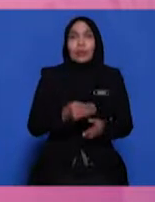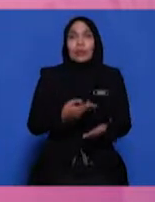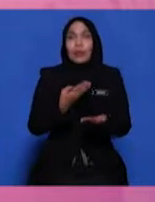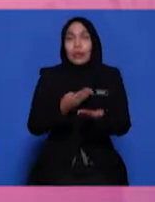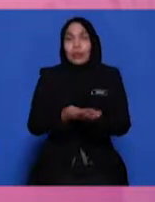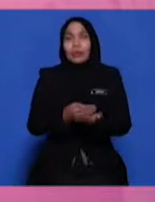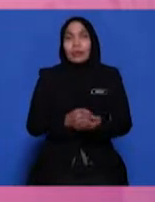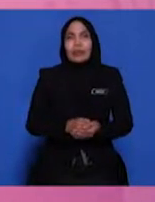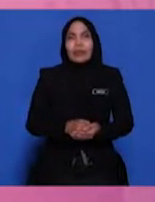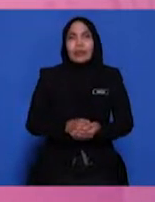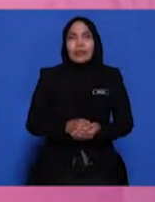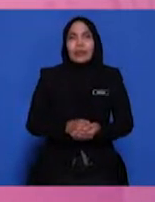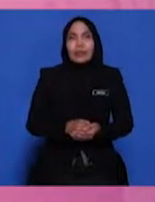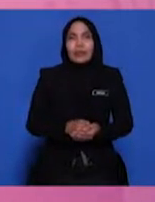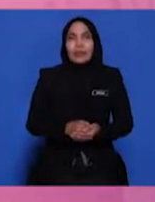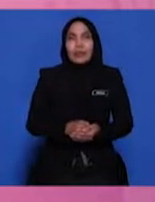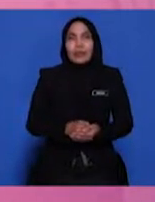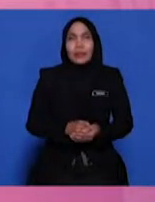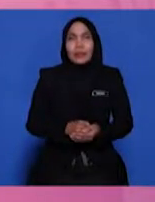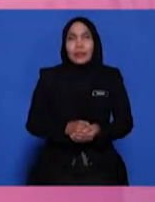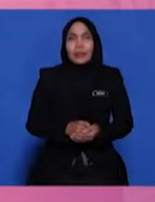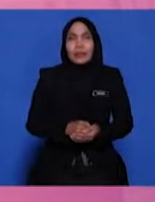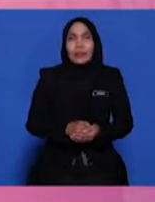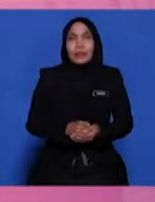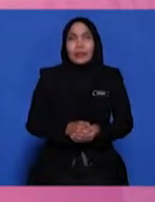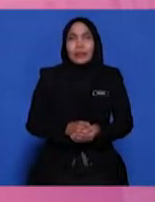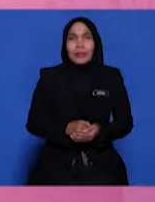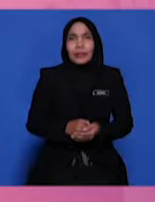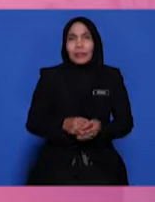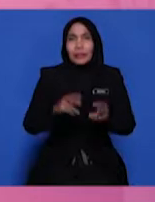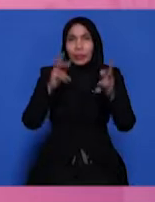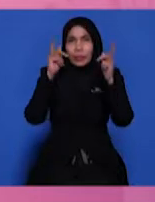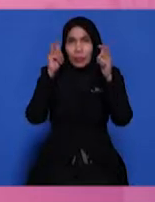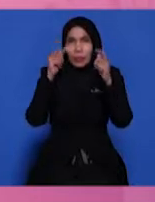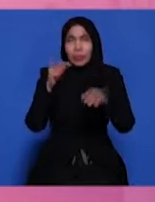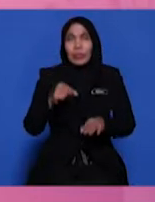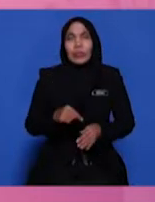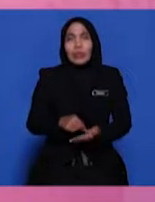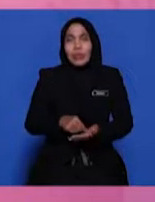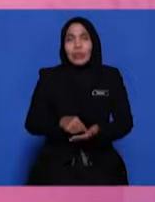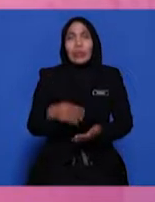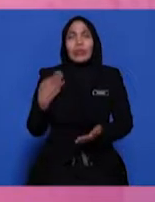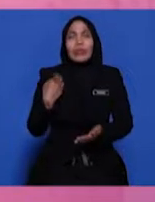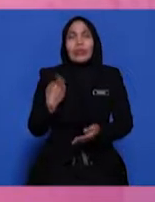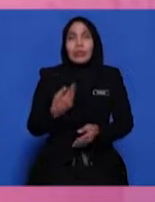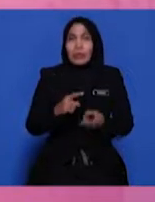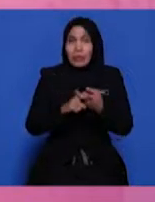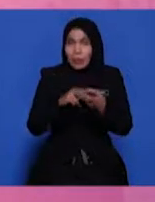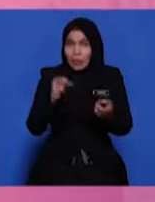kebolehlaksanaan plan kewangan tersebut. Topik ini ada kaitan dengan perkara di sekeliling